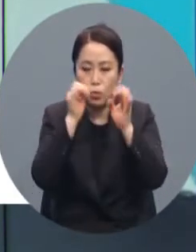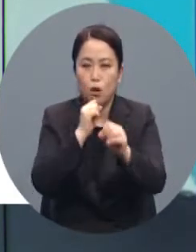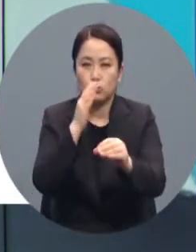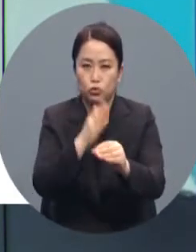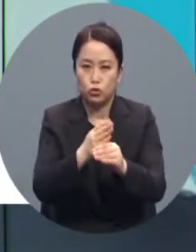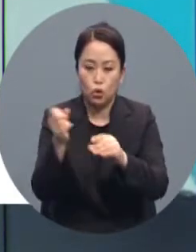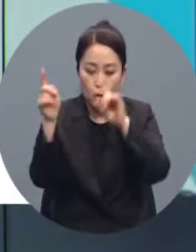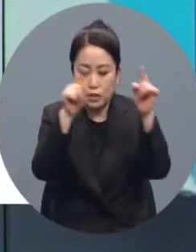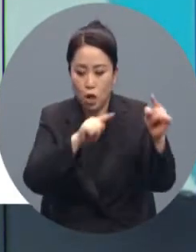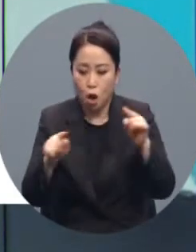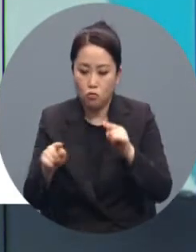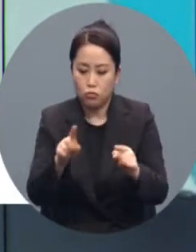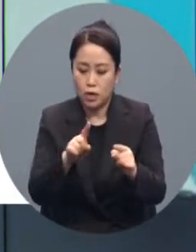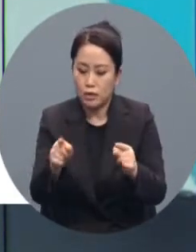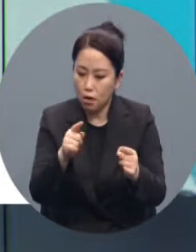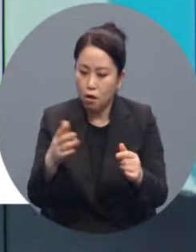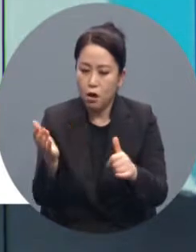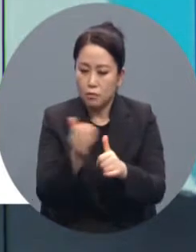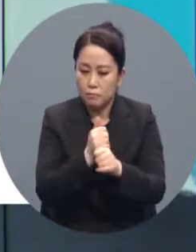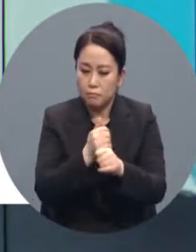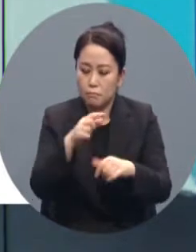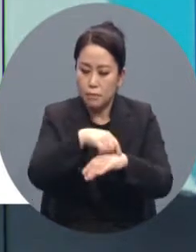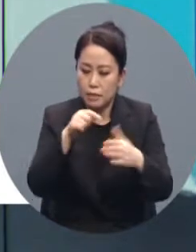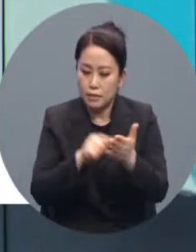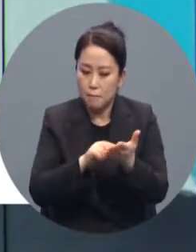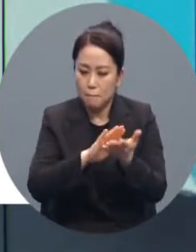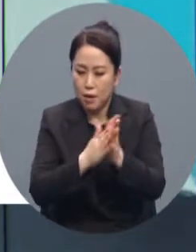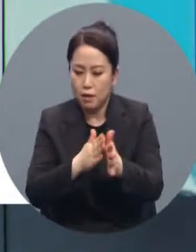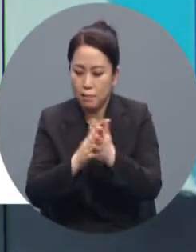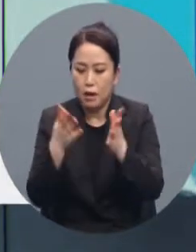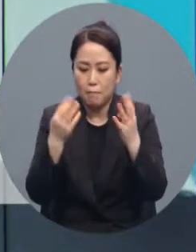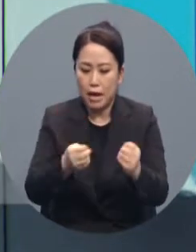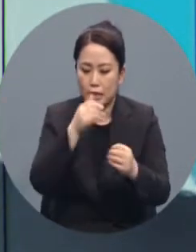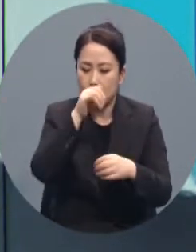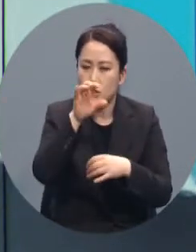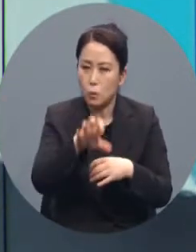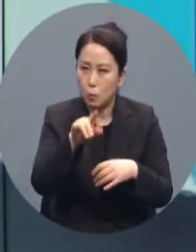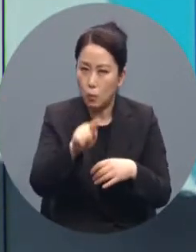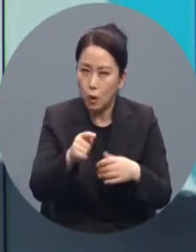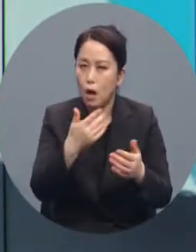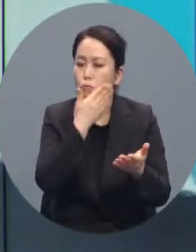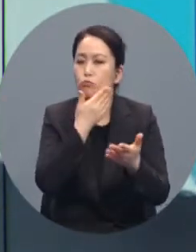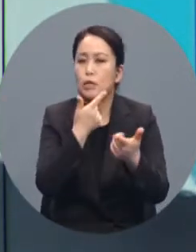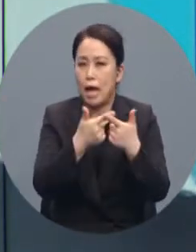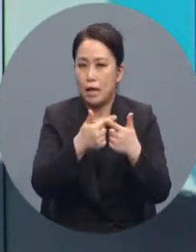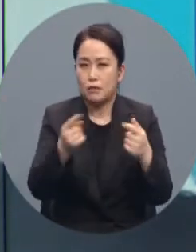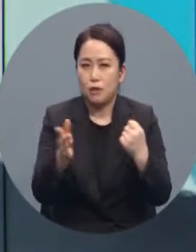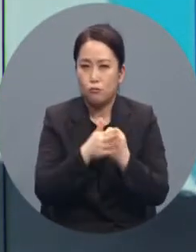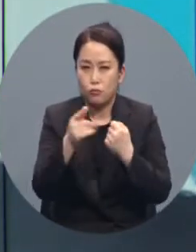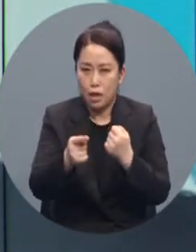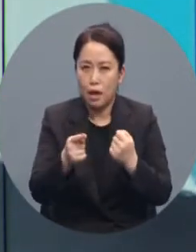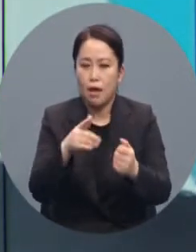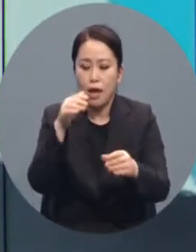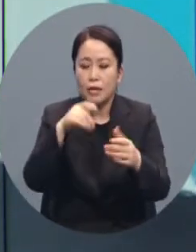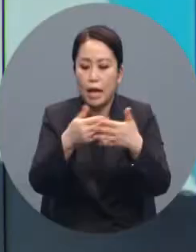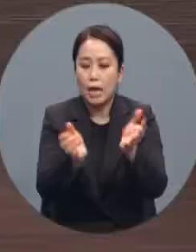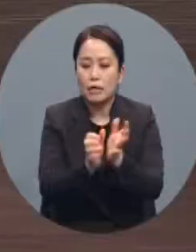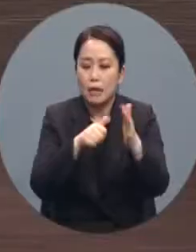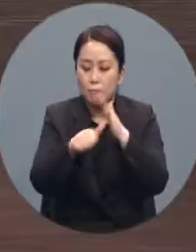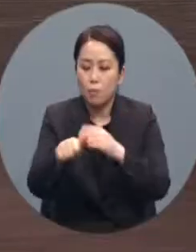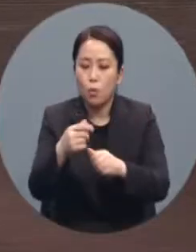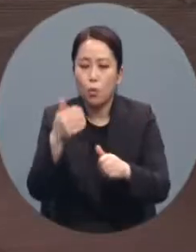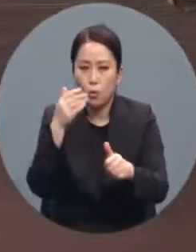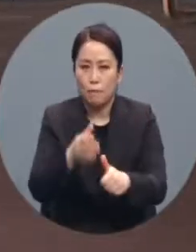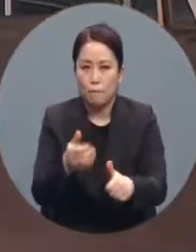부산에서 지지세를 얼마나 이끌어내느냐가 이번 당대표 선거의 열쇠가 될 전망입니다. 민성빈 기자의 보도입니다.